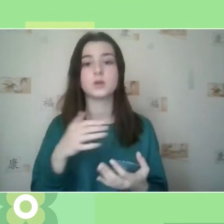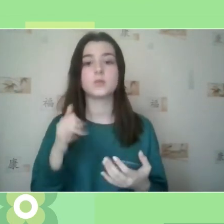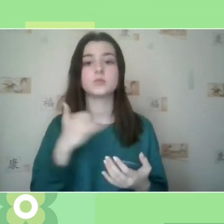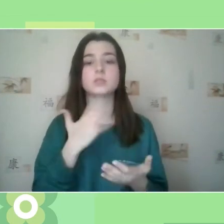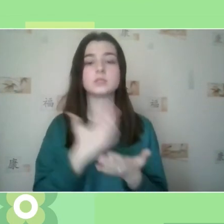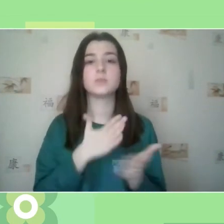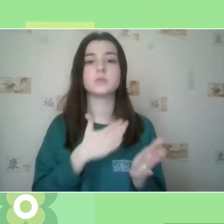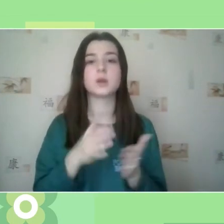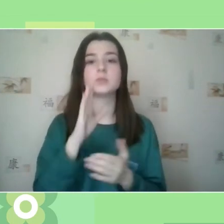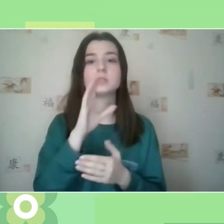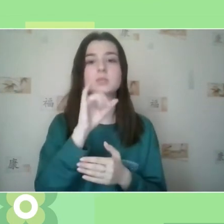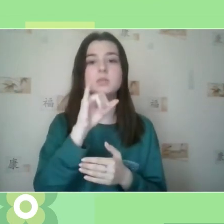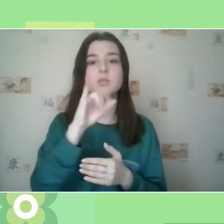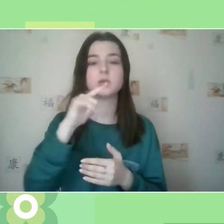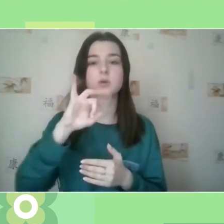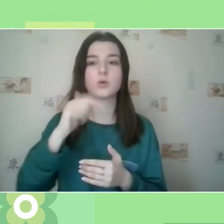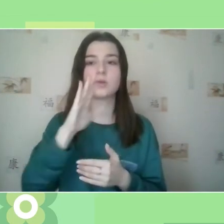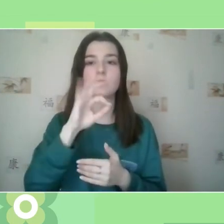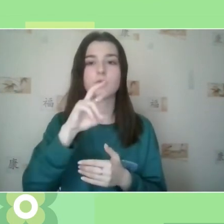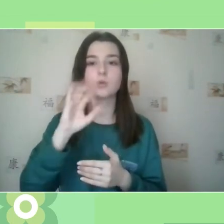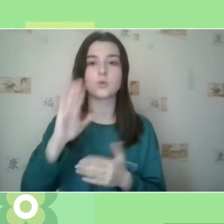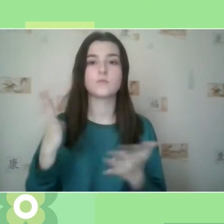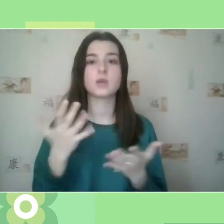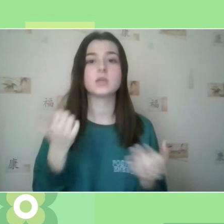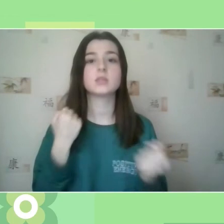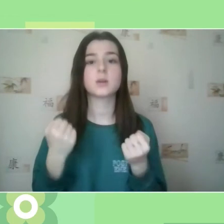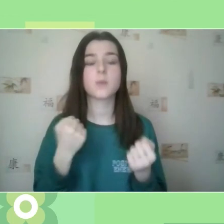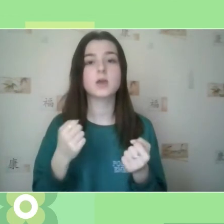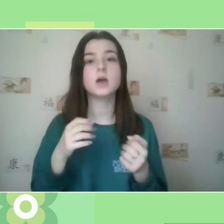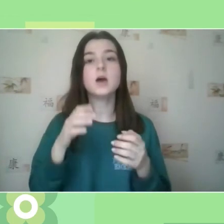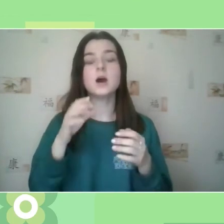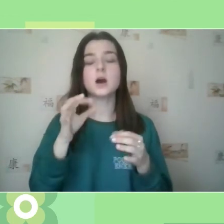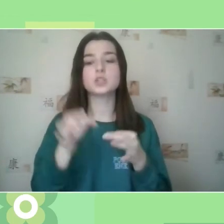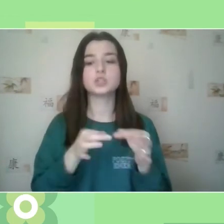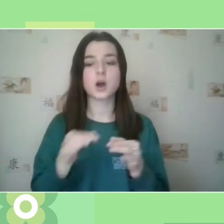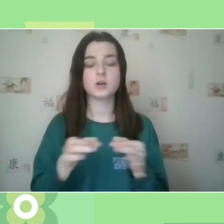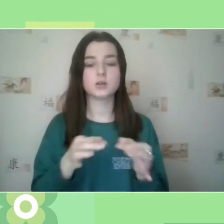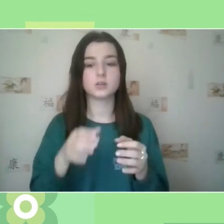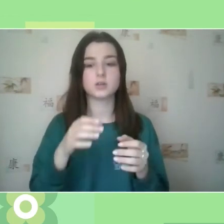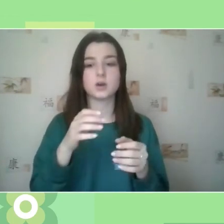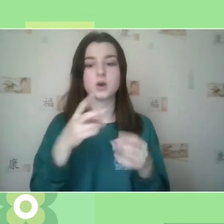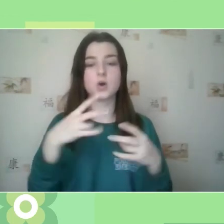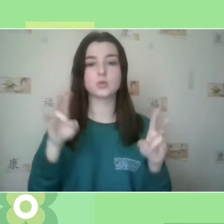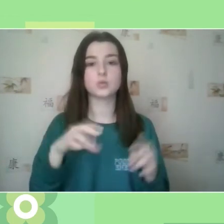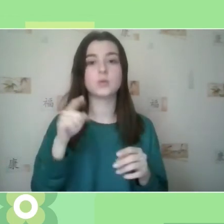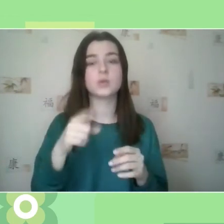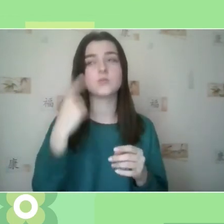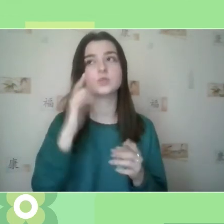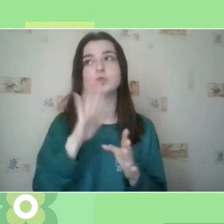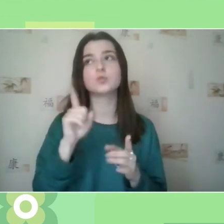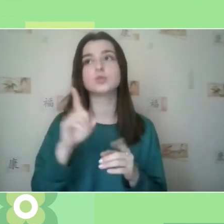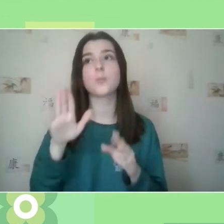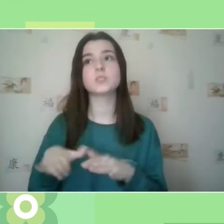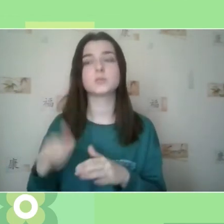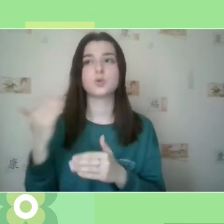Волков, який фінансує, утримує шахматний клуб. Тому що він любить шахи. От. І його, я думаю, баскетболом не сильно заманиш. А шахи